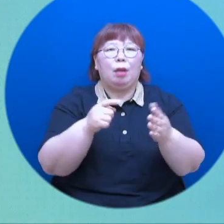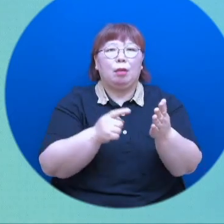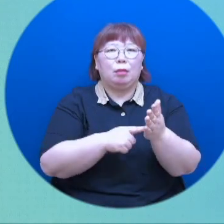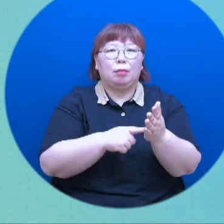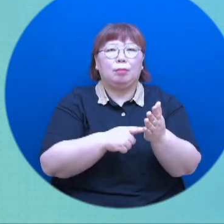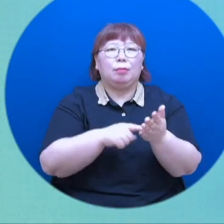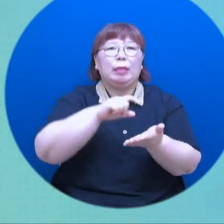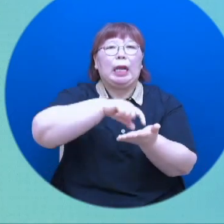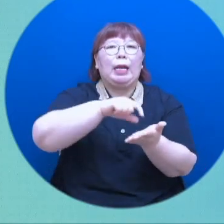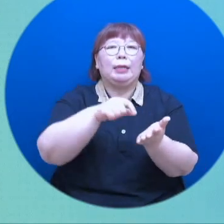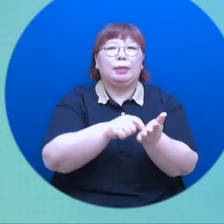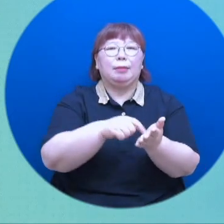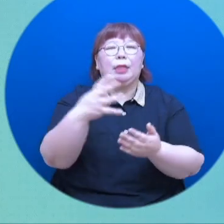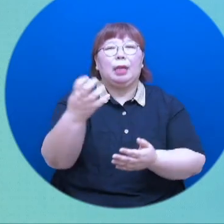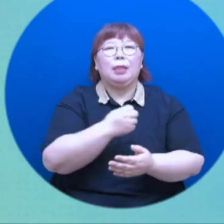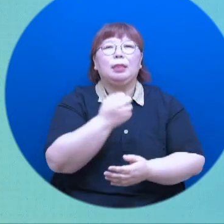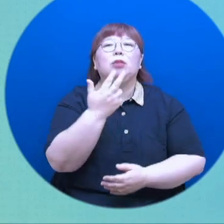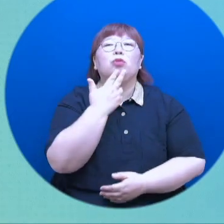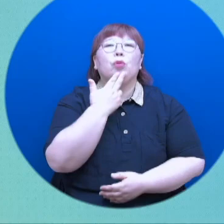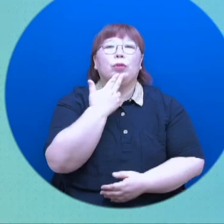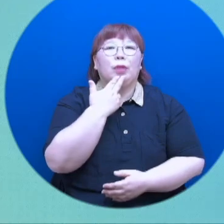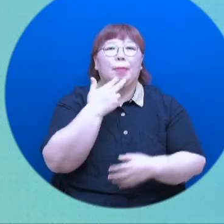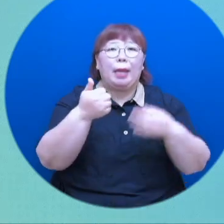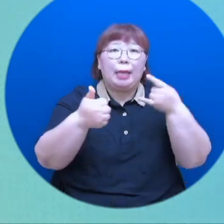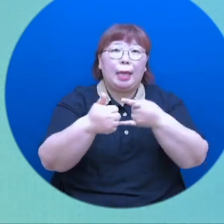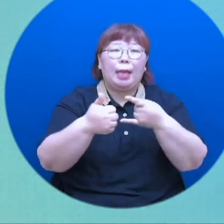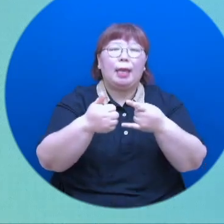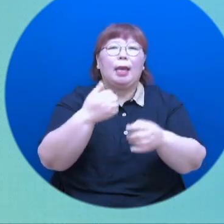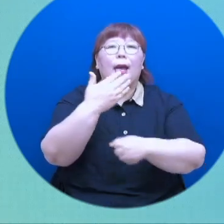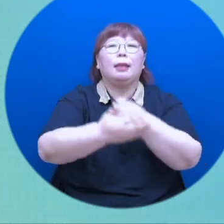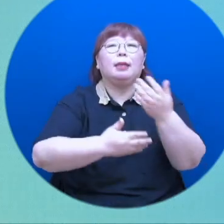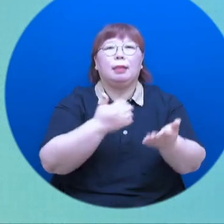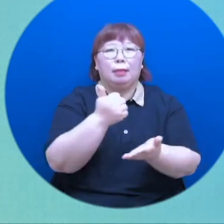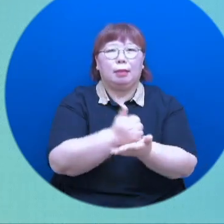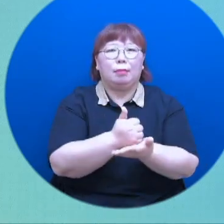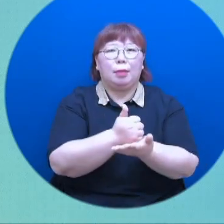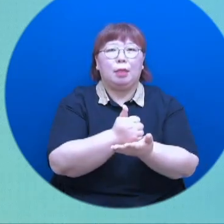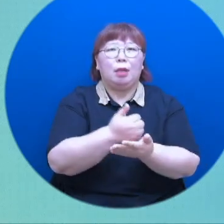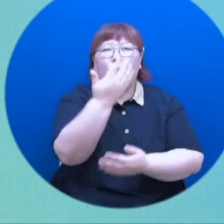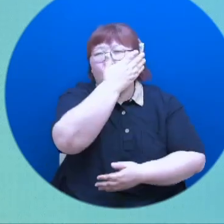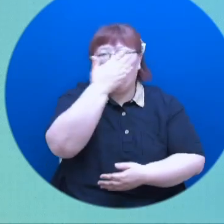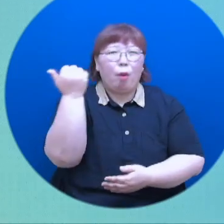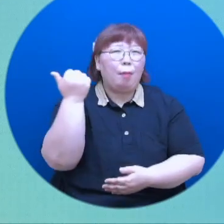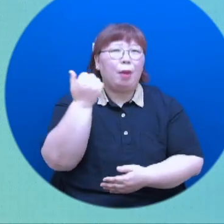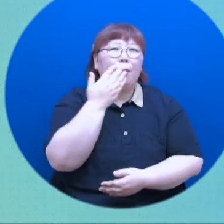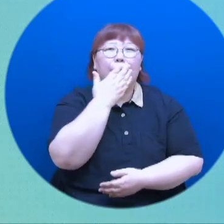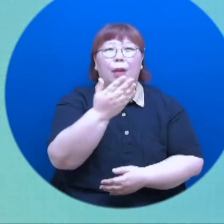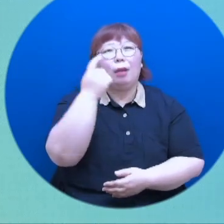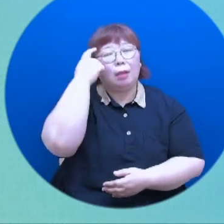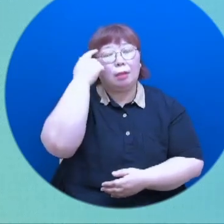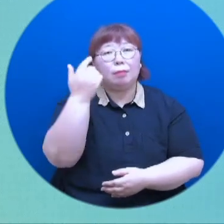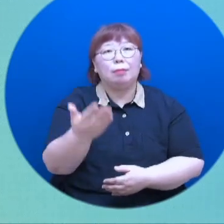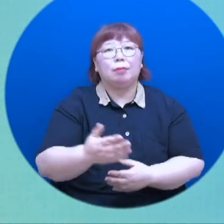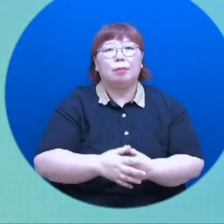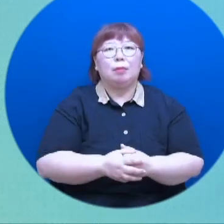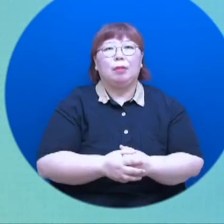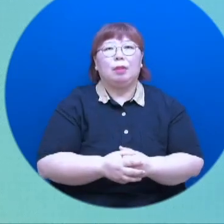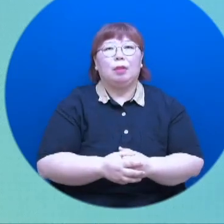가지고 있는 요셉에게 어찌 하나님이 외면할 수 있겠습니까?